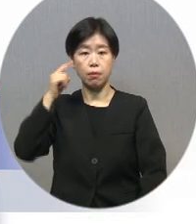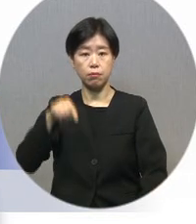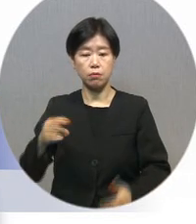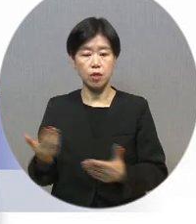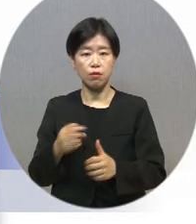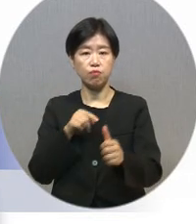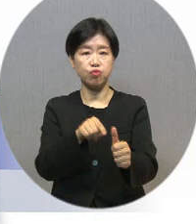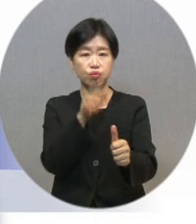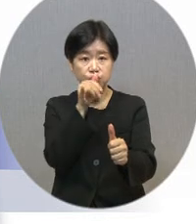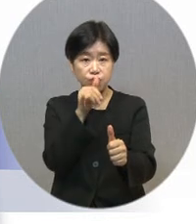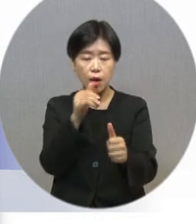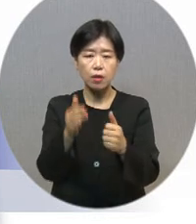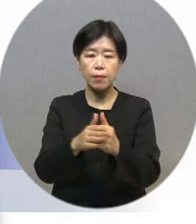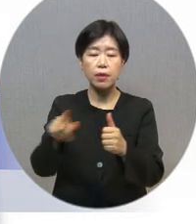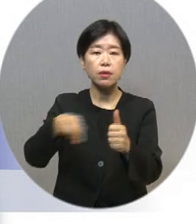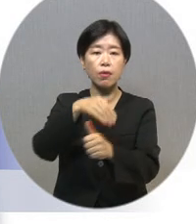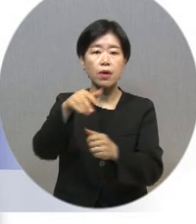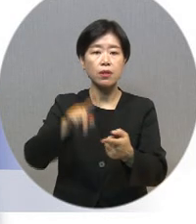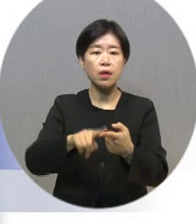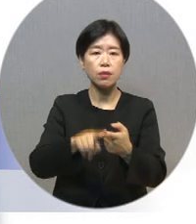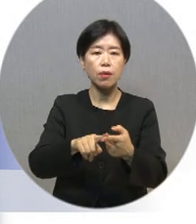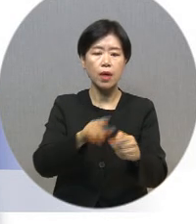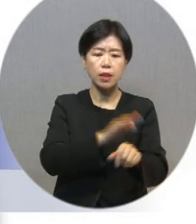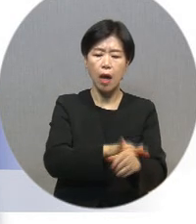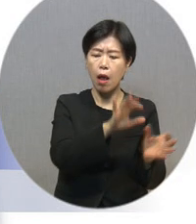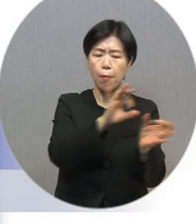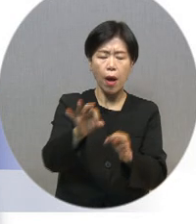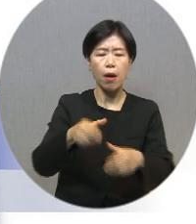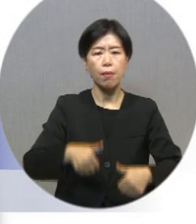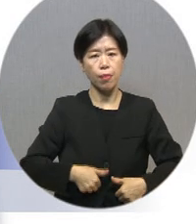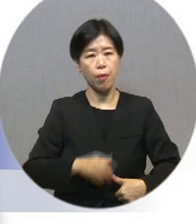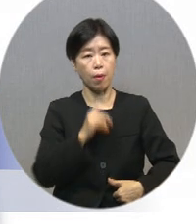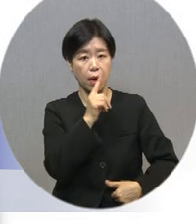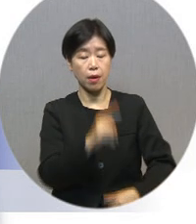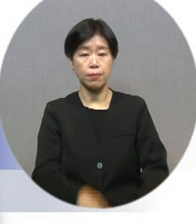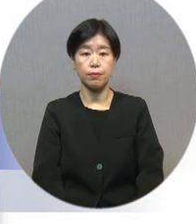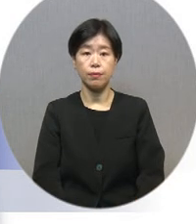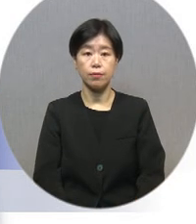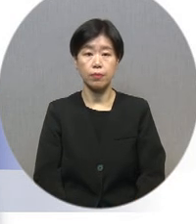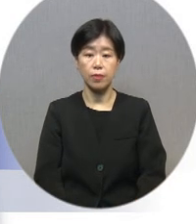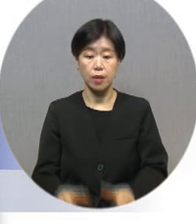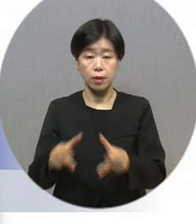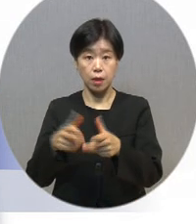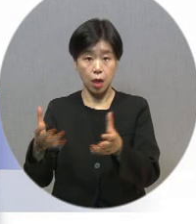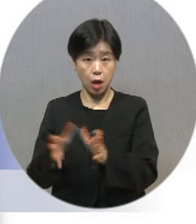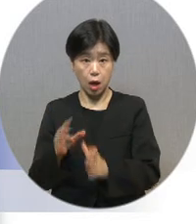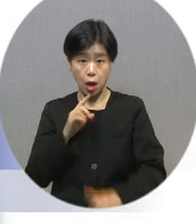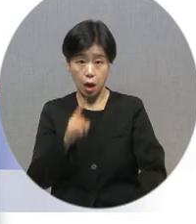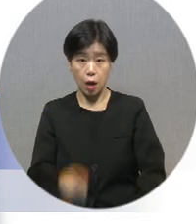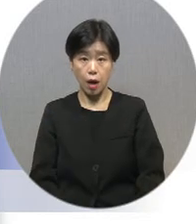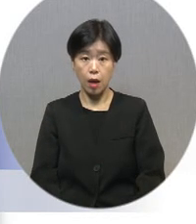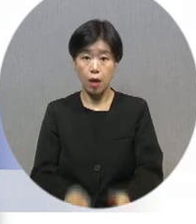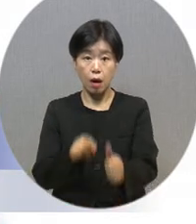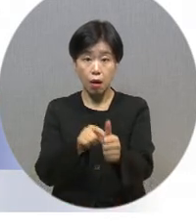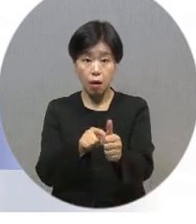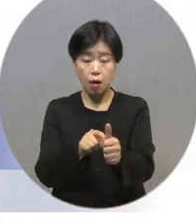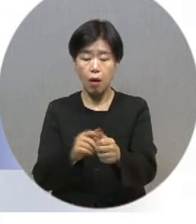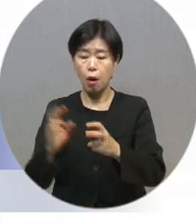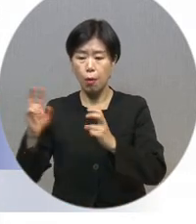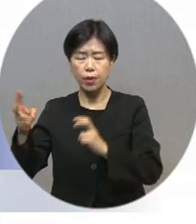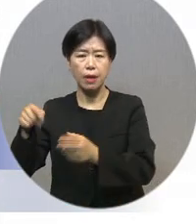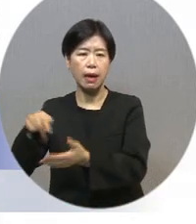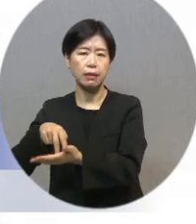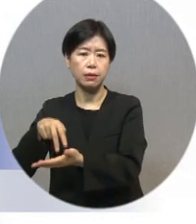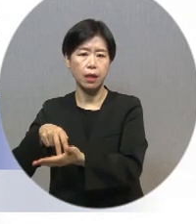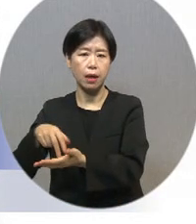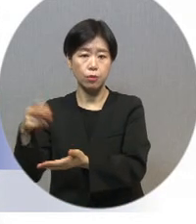것이라며 행정심판을 청구한 것입니다 장애계는 사측이 피해당사자의 장애뿐만 아니라 택배